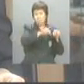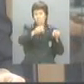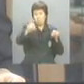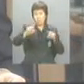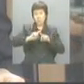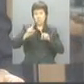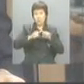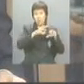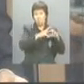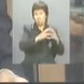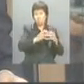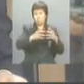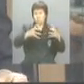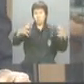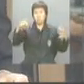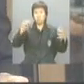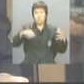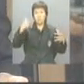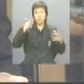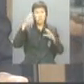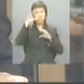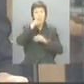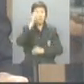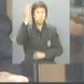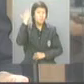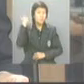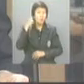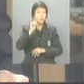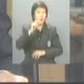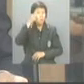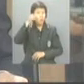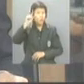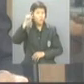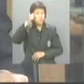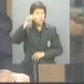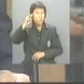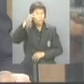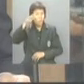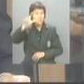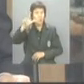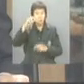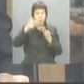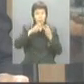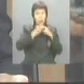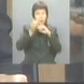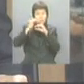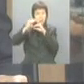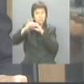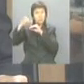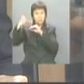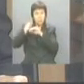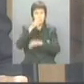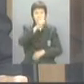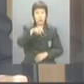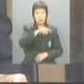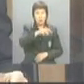ที่เมื่อคืนนี้ก็เกิดเหตุติดต่อกันมาเป็นคืนที่3แล้วค่ะขณะนี้กรุงลอนดอนก็มีการอยู่ในท่ามกลางความวุ่นวายแล้วก็เหตุ